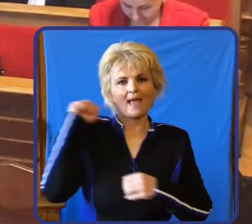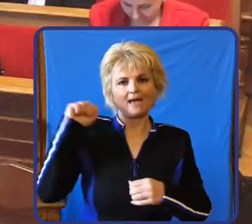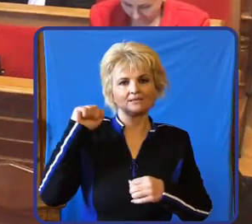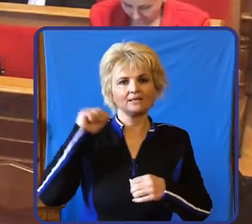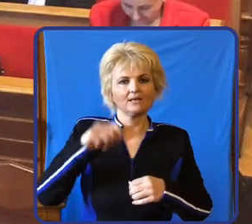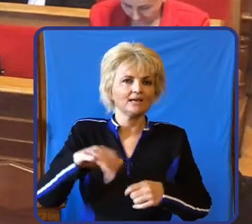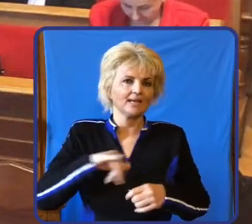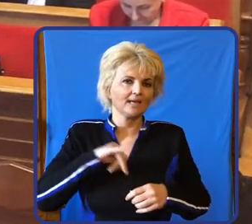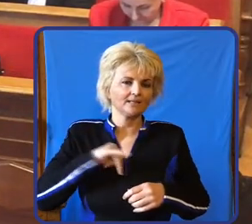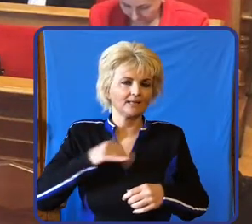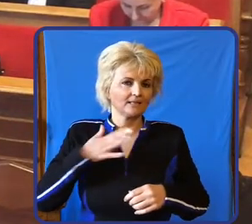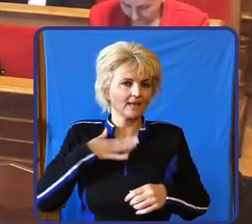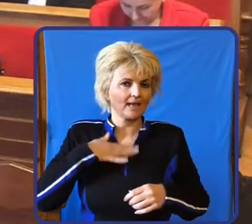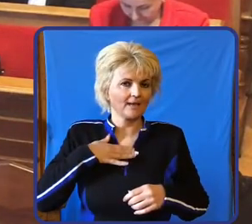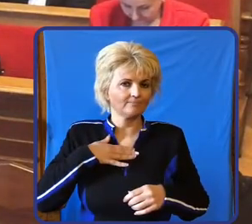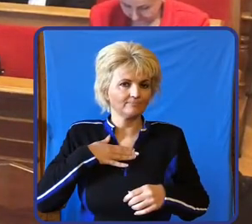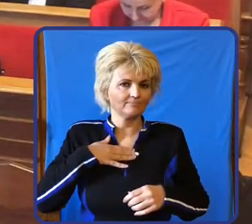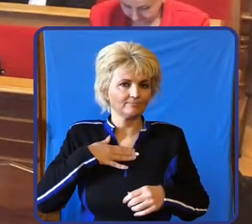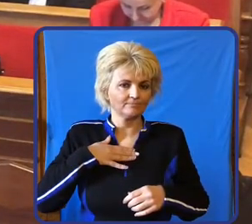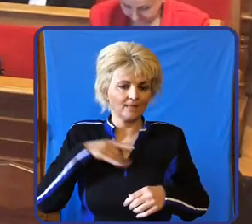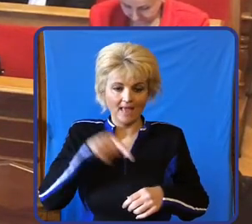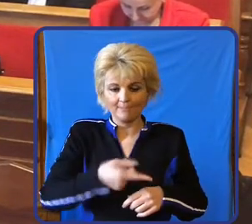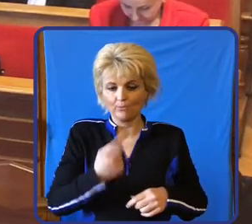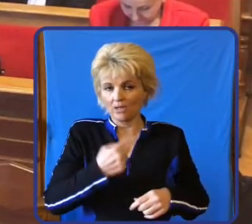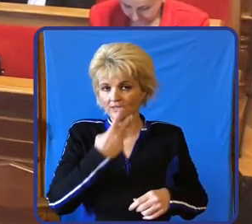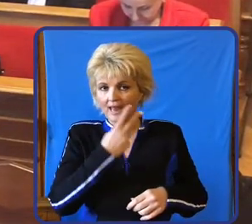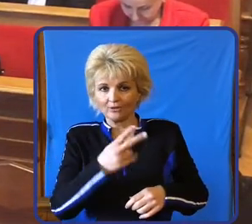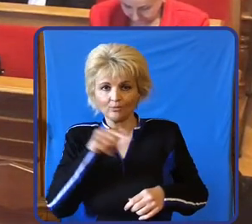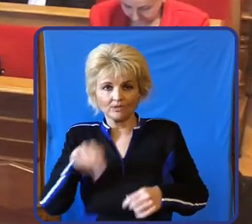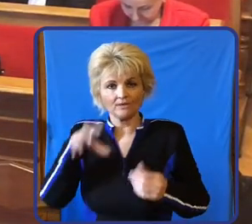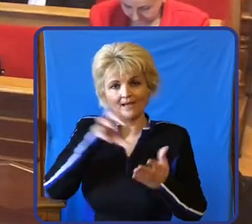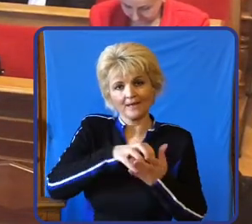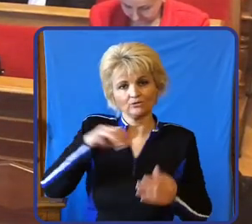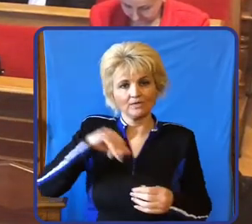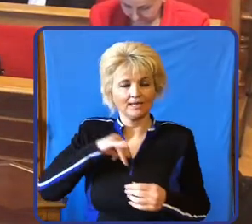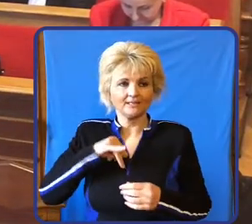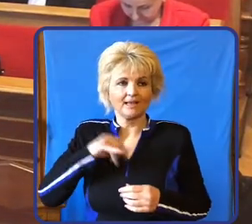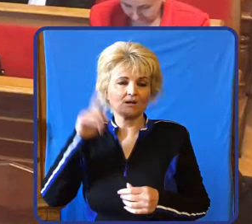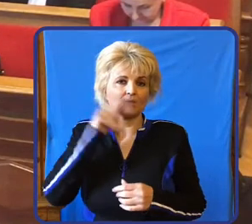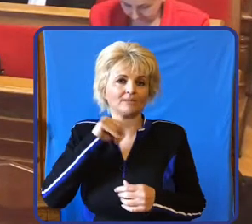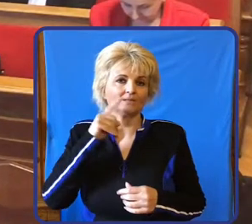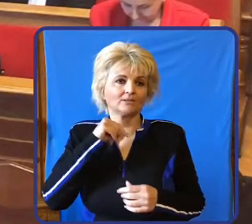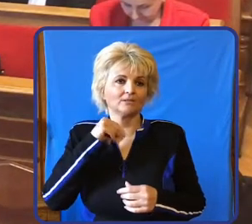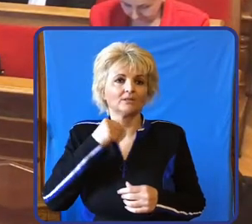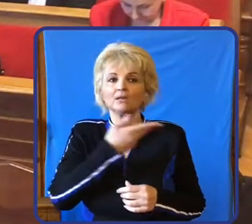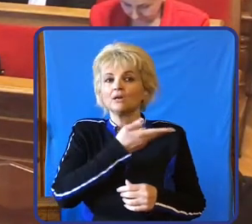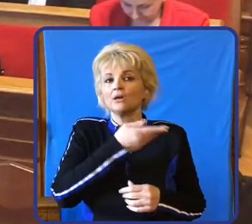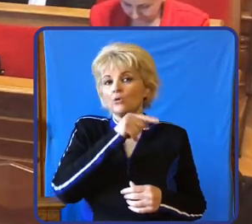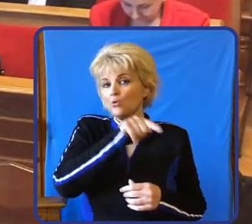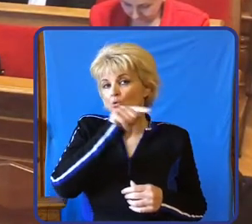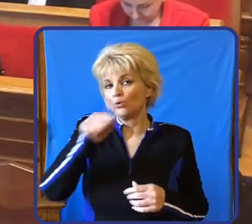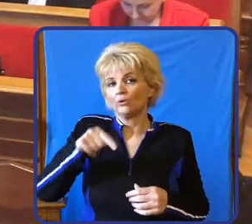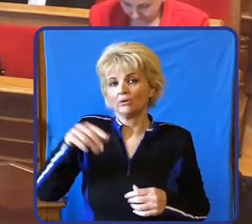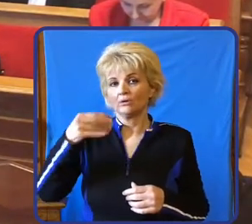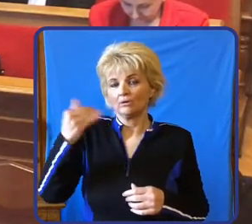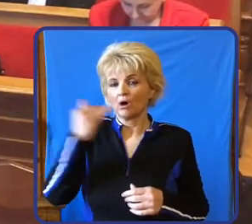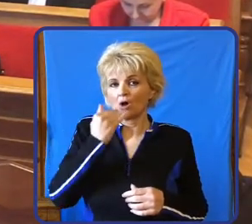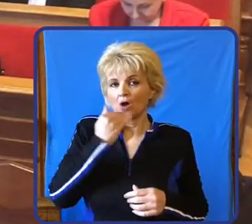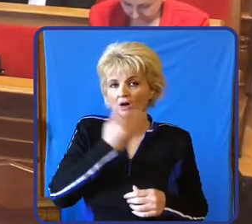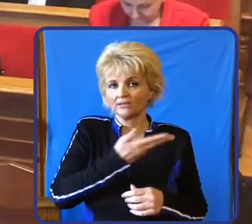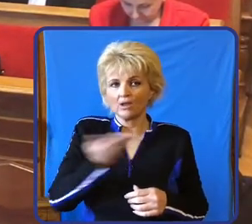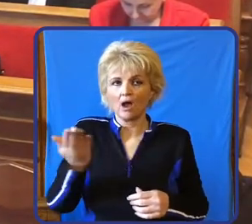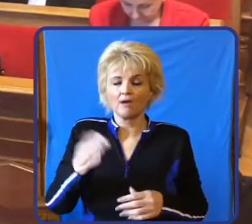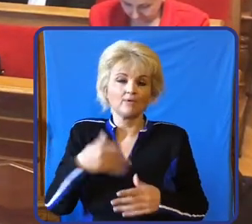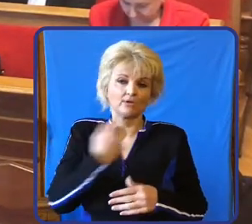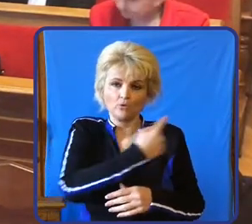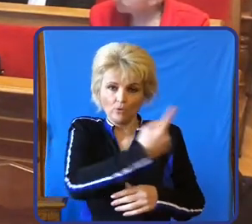érdek. Tehát nekem ez ebből az jön le, hogy az a város érdek, amit ők akarnak, tehát az,